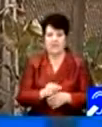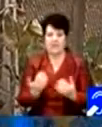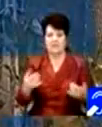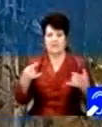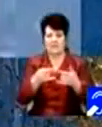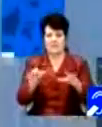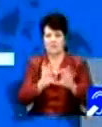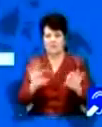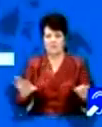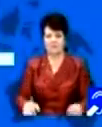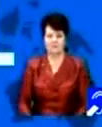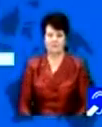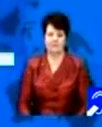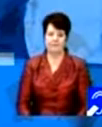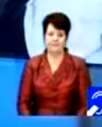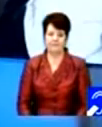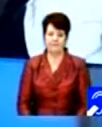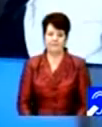Telejurnal.